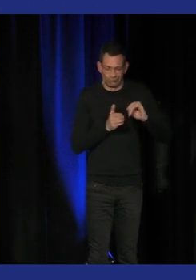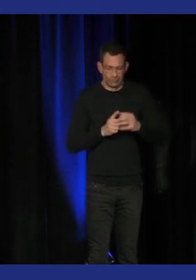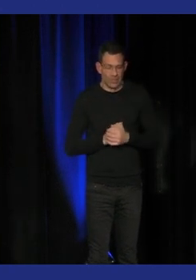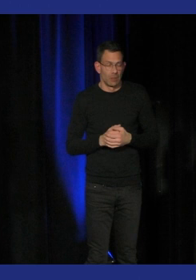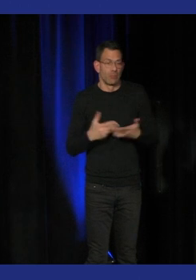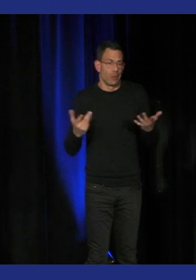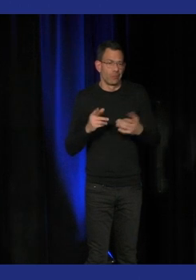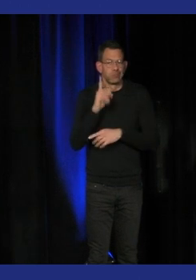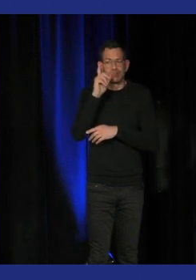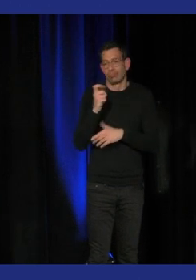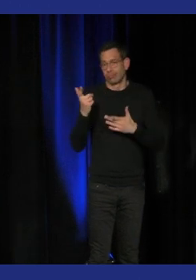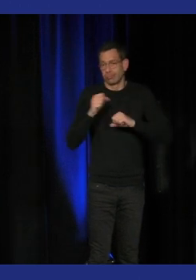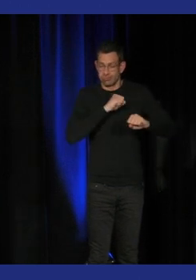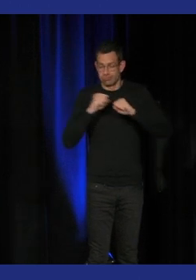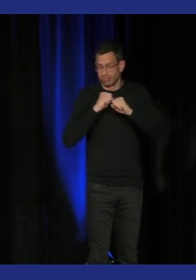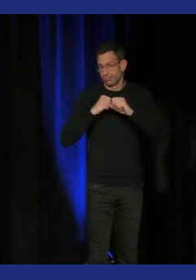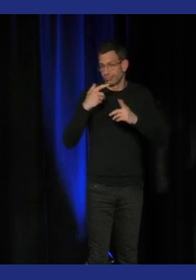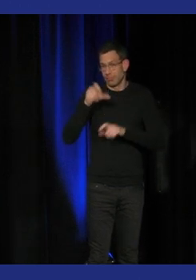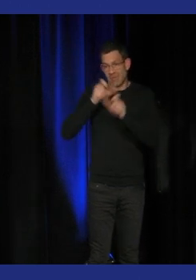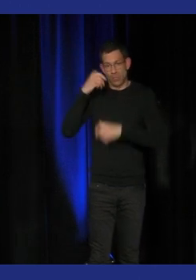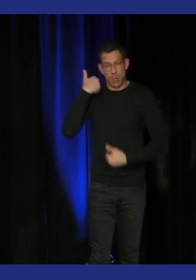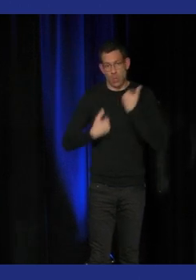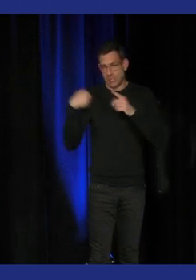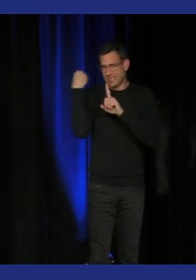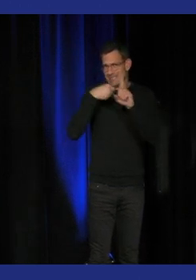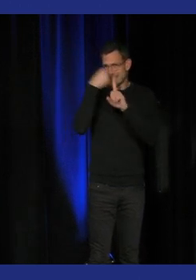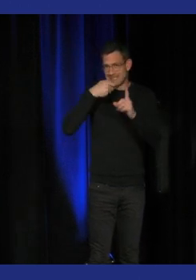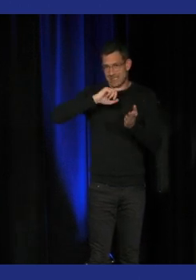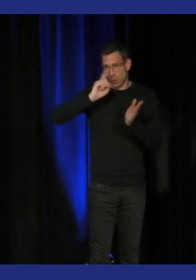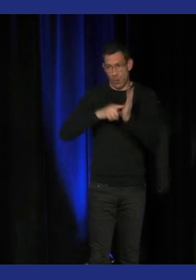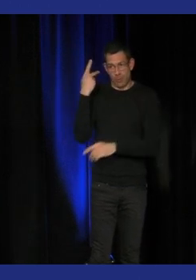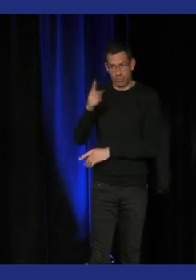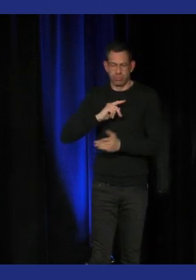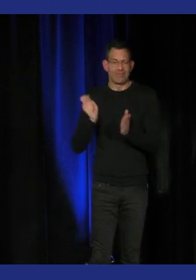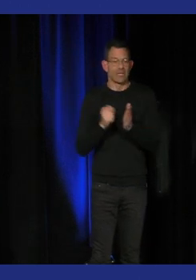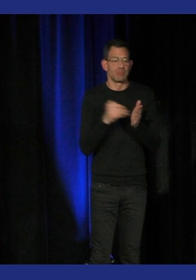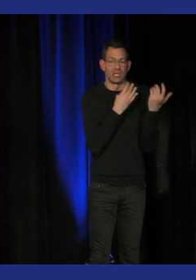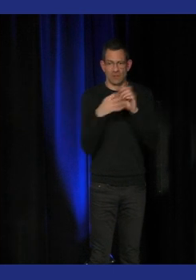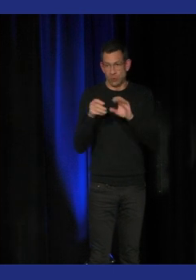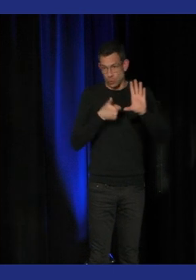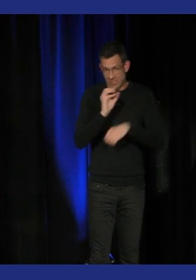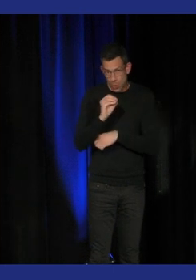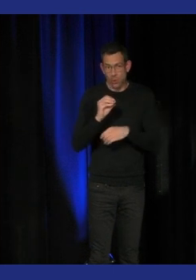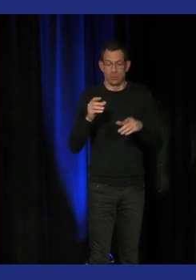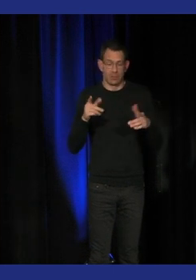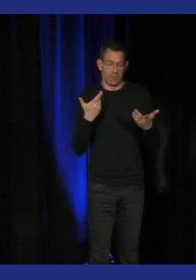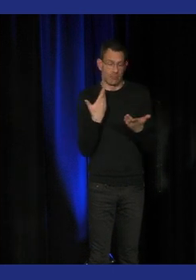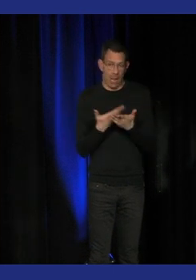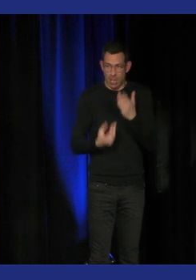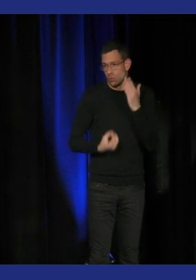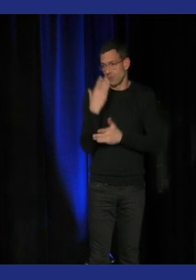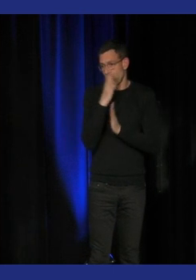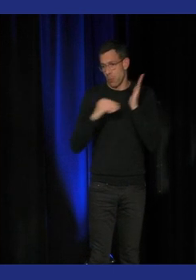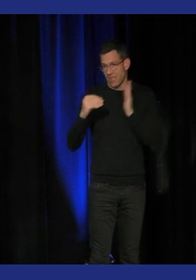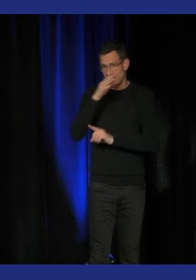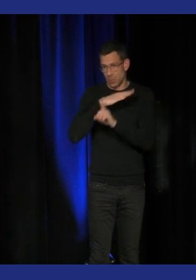premier mouvement pour les droits civiques des personnes handicapées en 1960 et l'apparition du fameux modèle social qui va